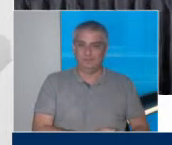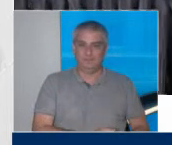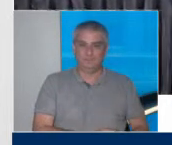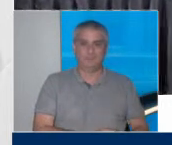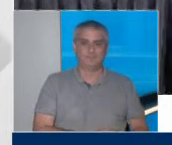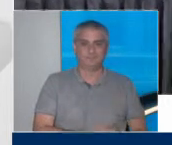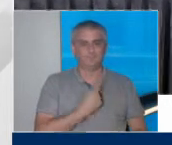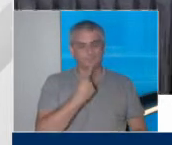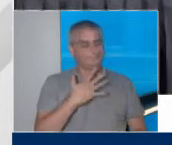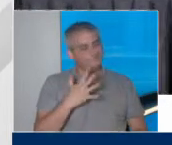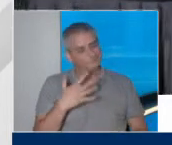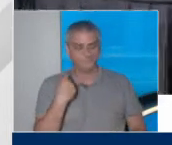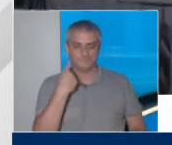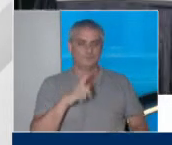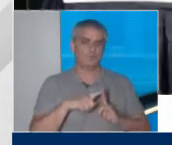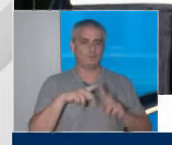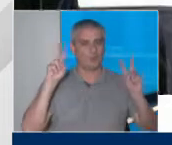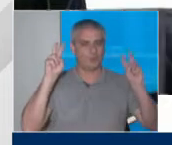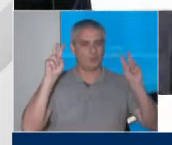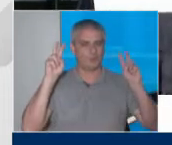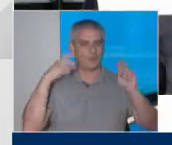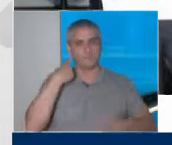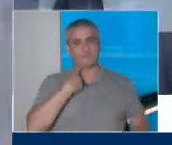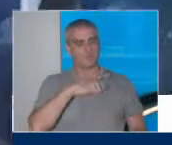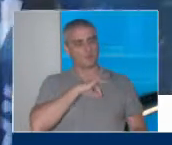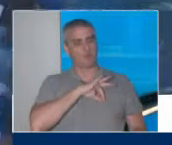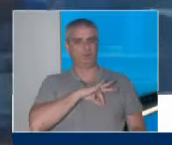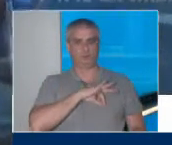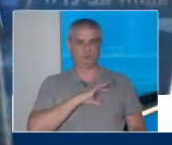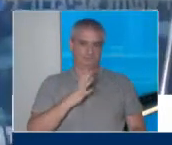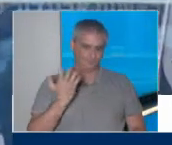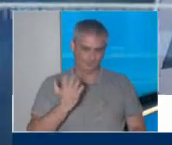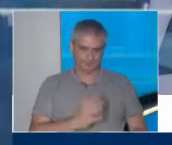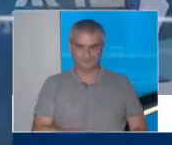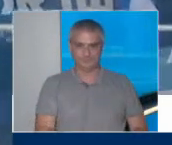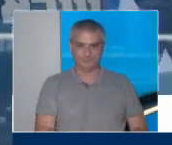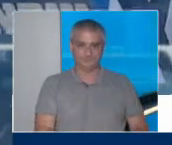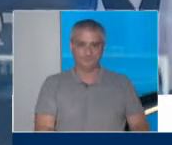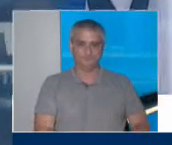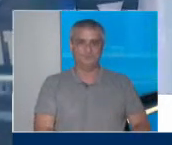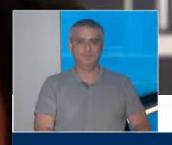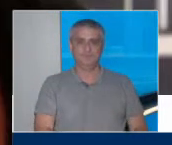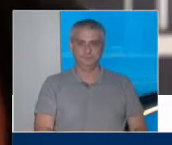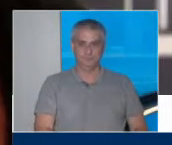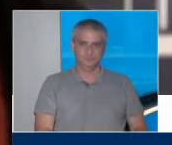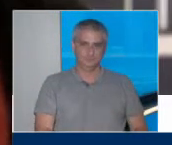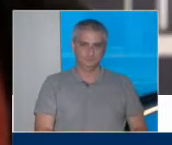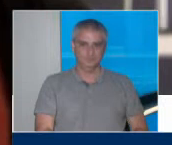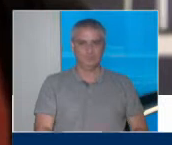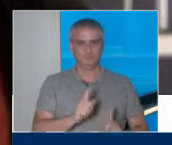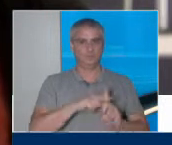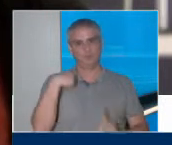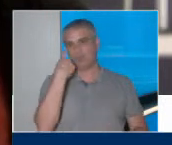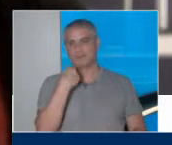המאפיה, בוא נגיד המאפיה, במרכאות כפולות ומחובה, המאפיונר הרוסי, את יודעת איך מתנגדיו ורואים אותו, אז אומרים, רגע, אם יש לו תדמית